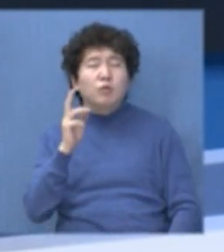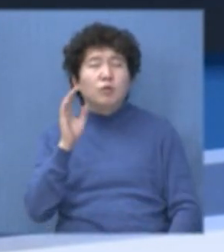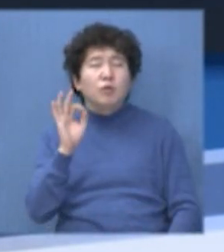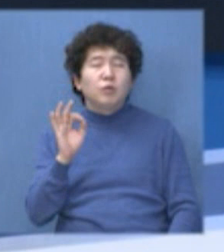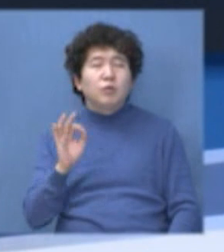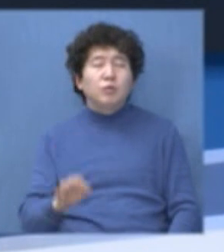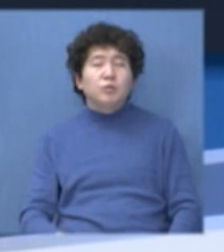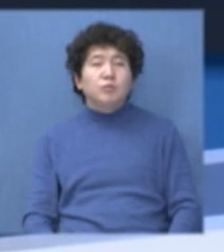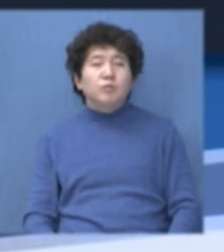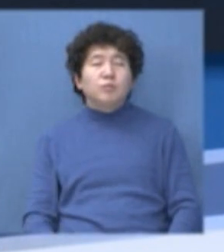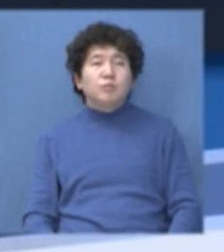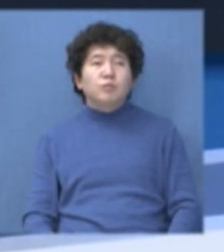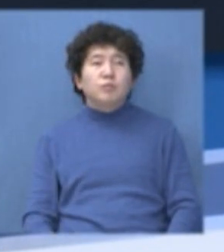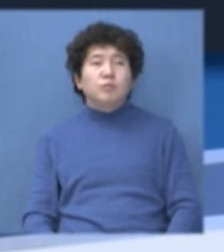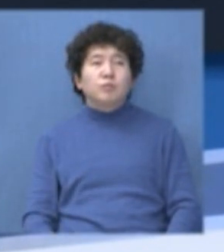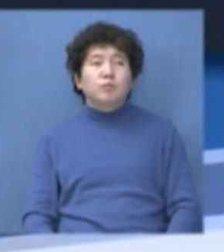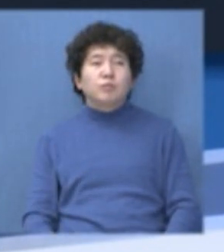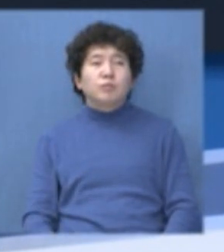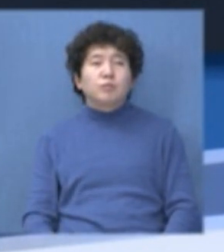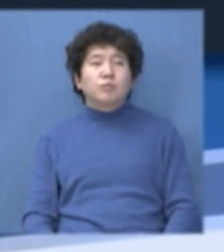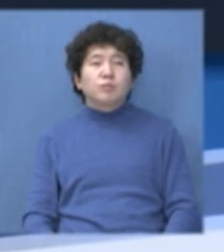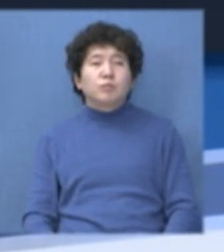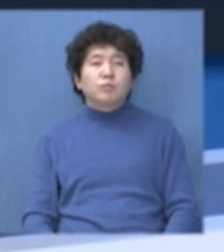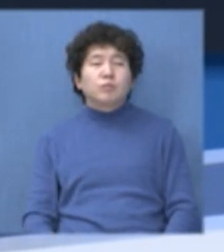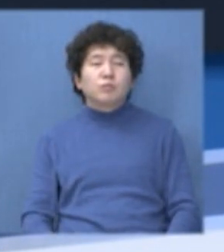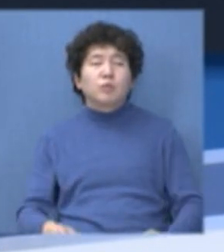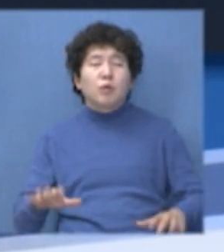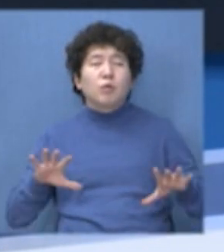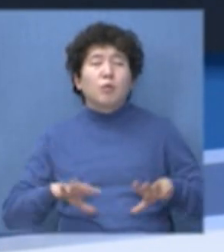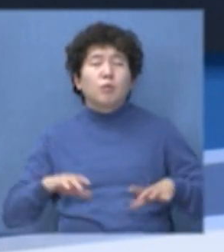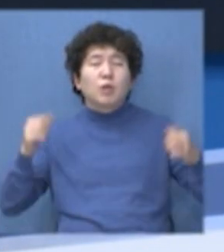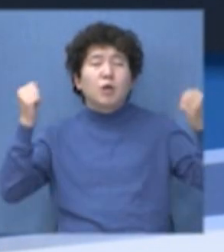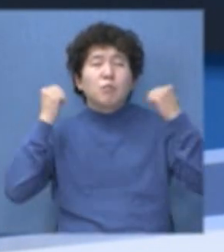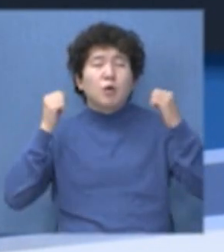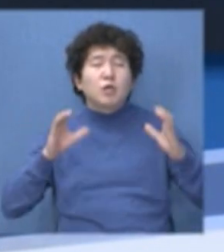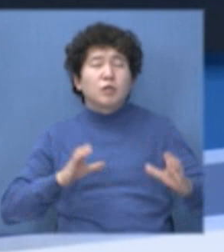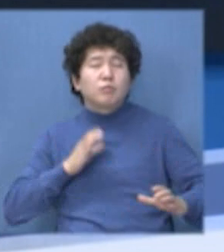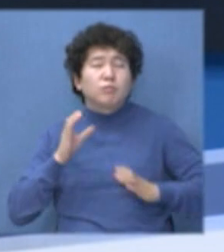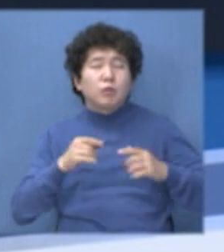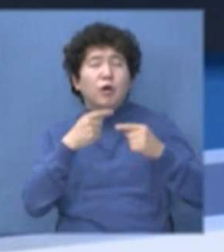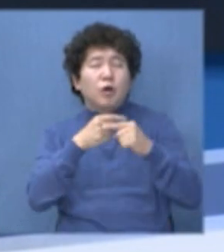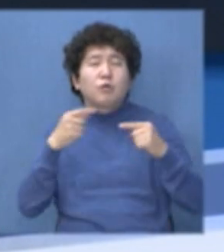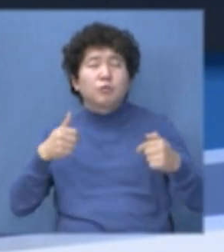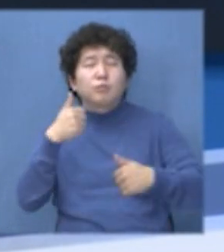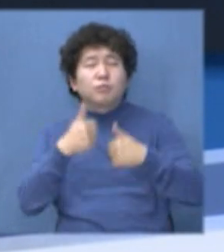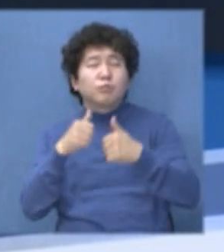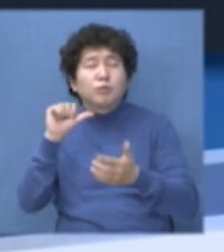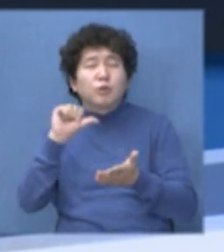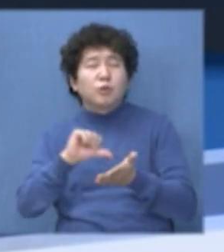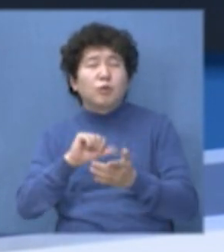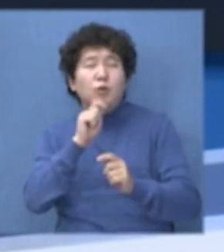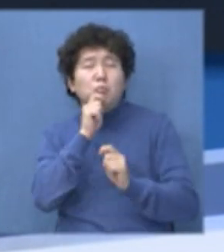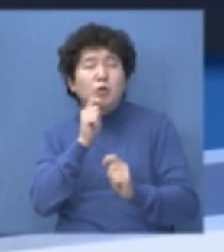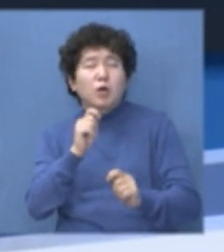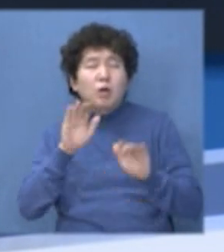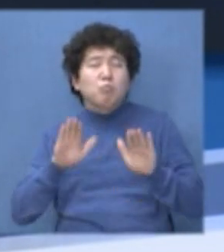Жанел Сәуменова мұны дәлелдеді. Кәсіби түрде ат спортымен шұғылданып жүрген ол түрлі бәйгелерге қатысып, жүлделі